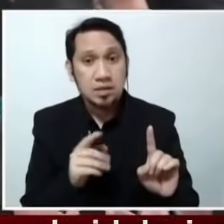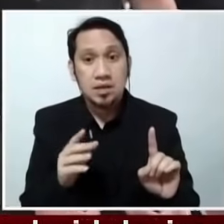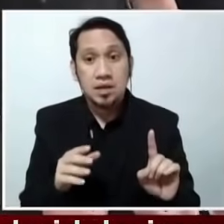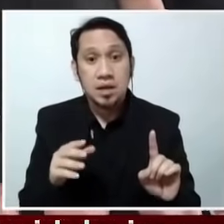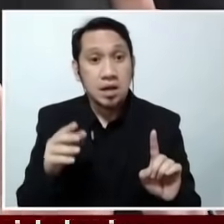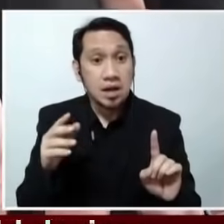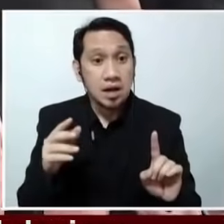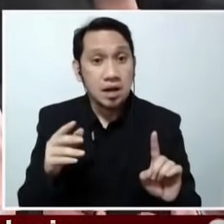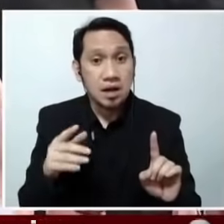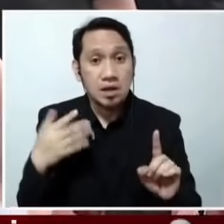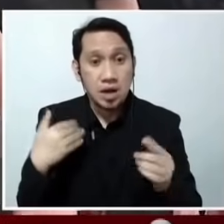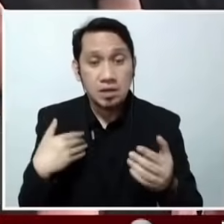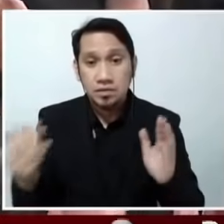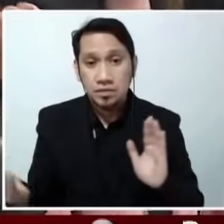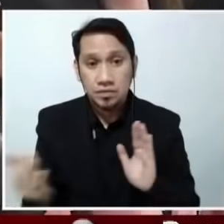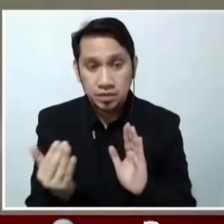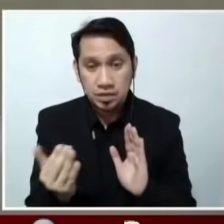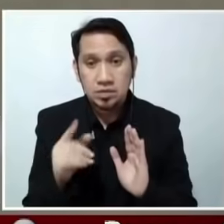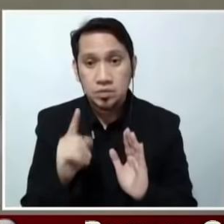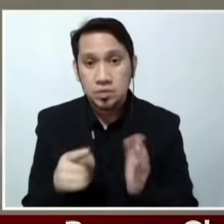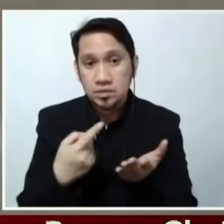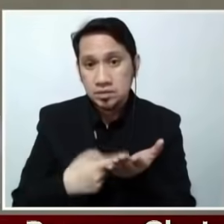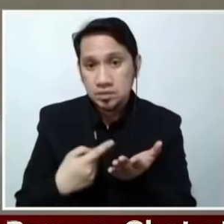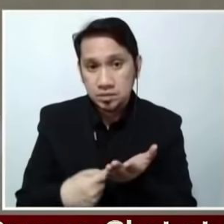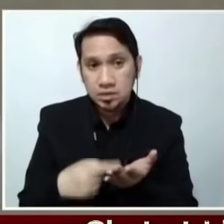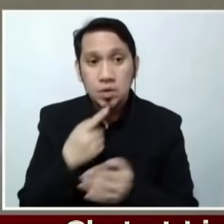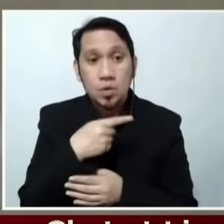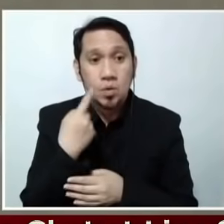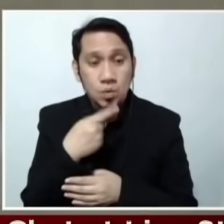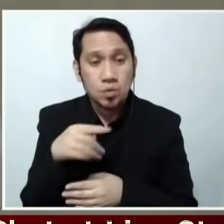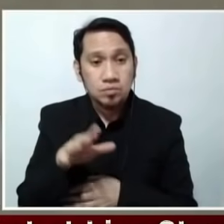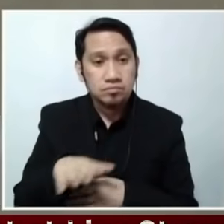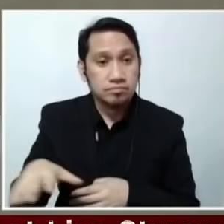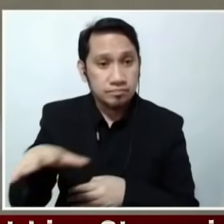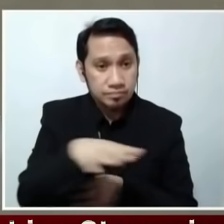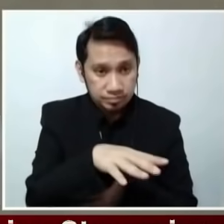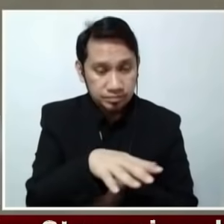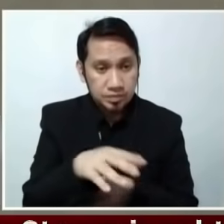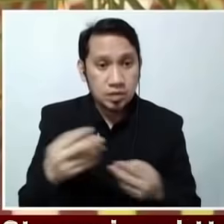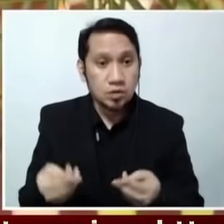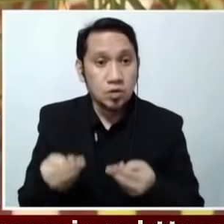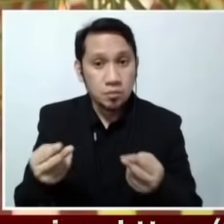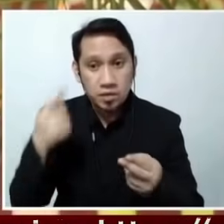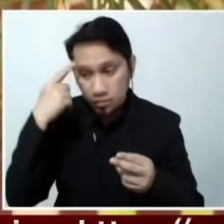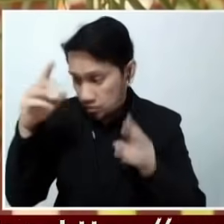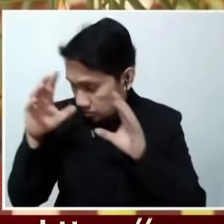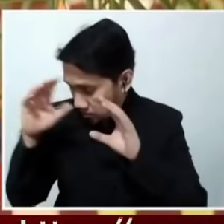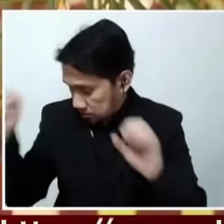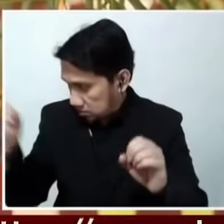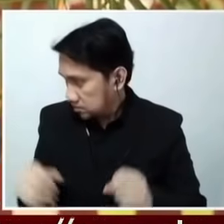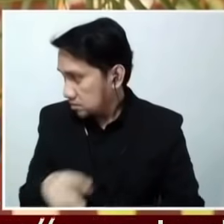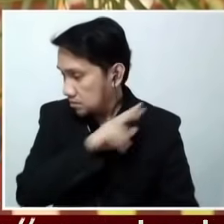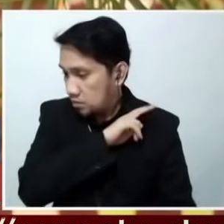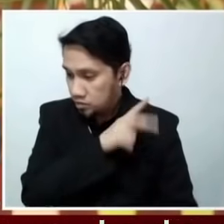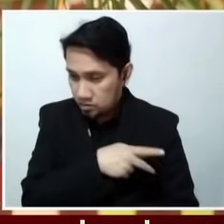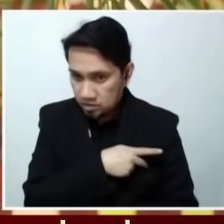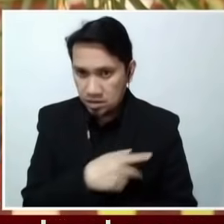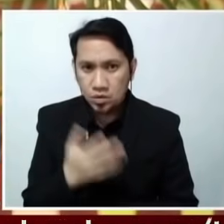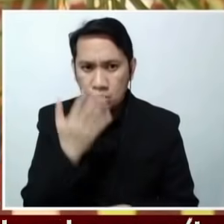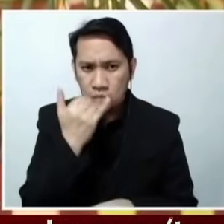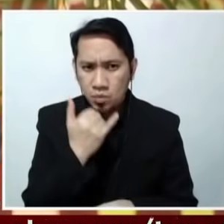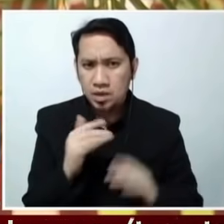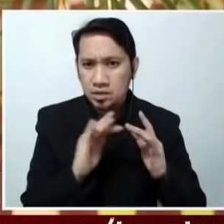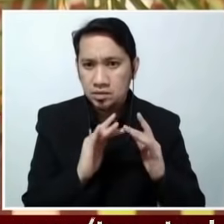Pacquiao, makaharap sa face-to-face debate ang mga makakalaban sa presidential race. Personal, face-to-face, bakit online?